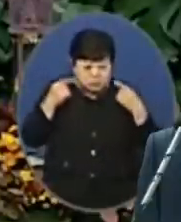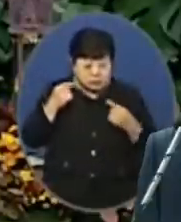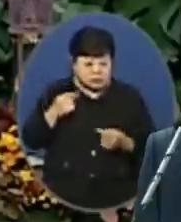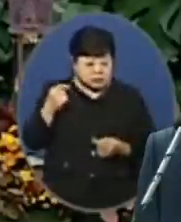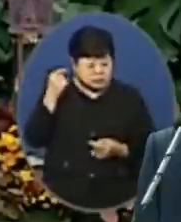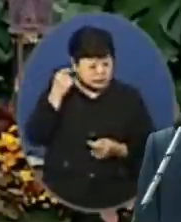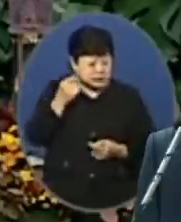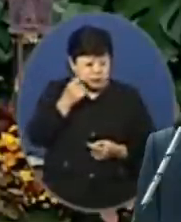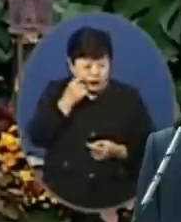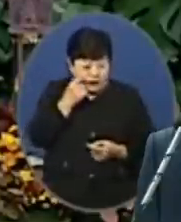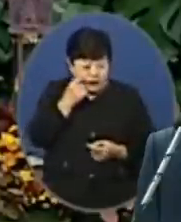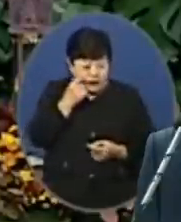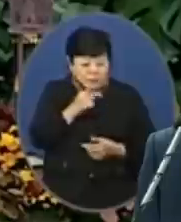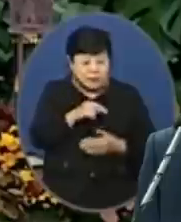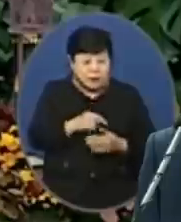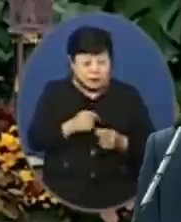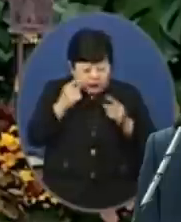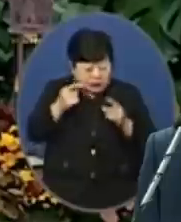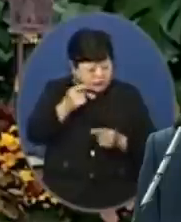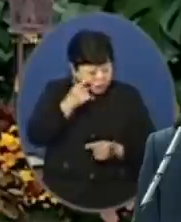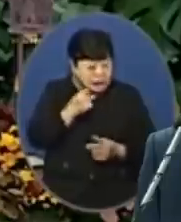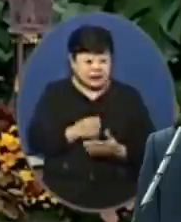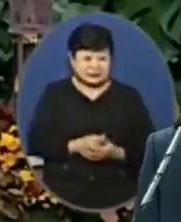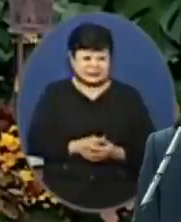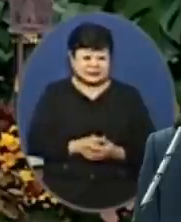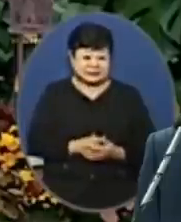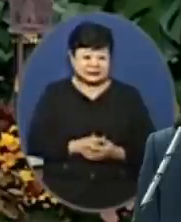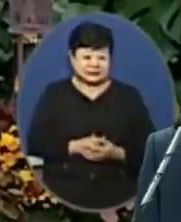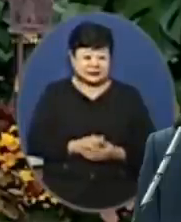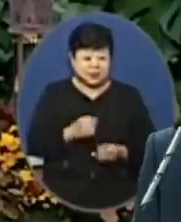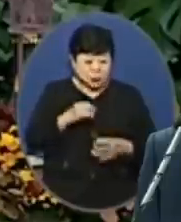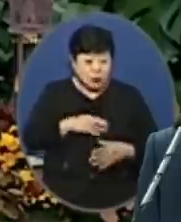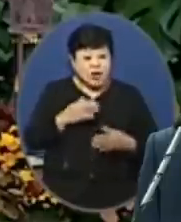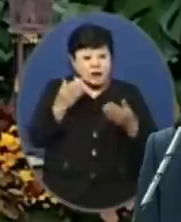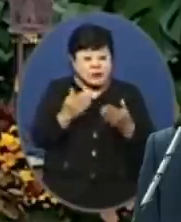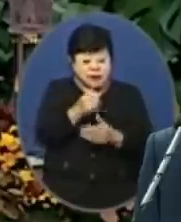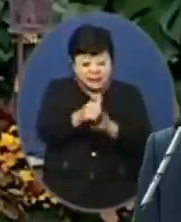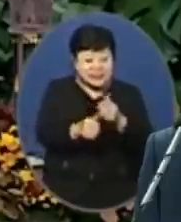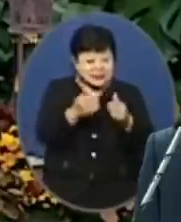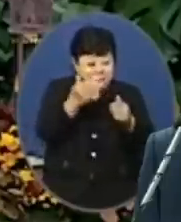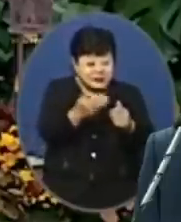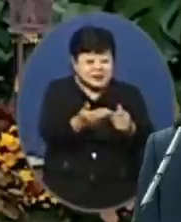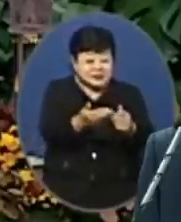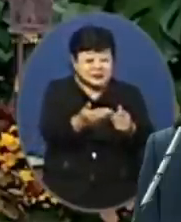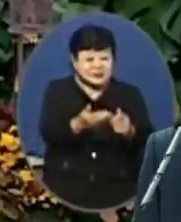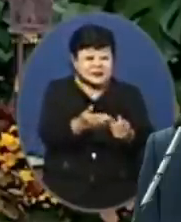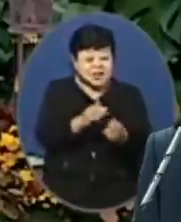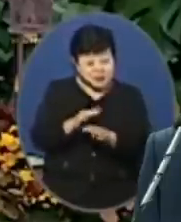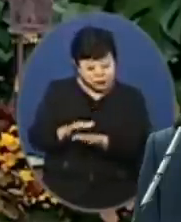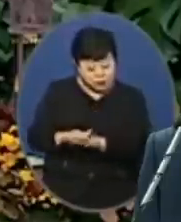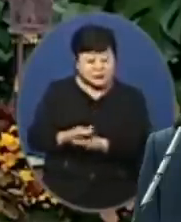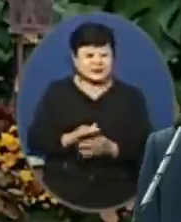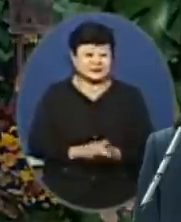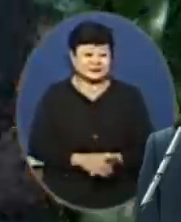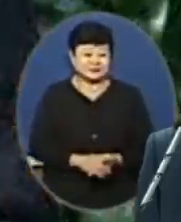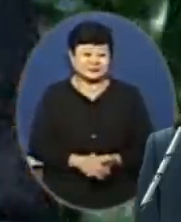듣고 마음으로 깨닫지도 못한 희한한 일을 하나님은 예비해 놓았던